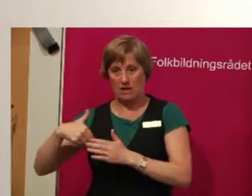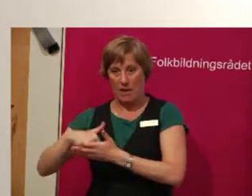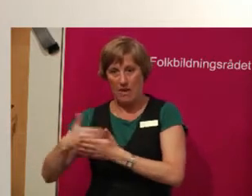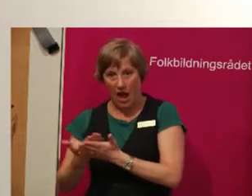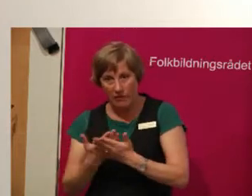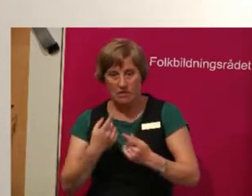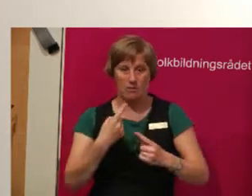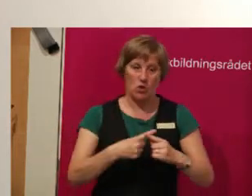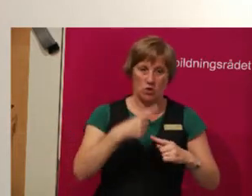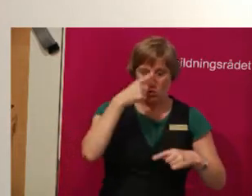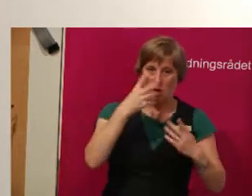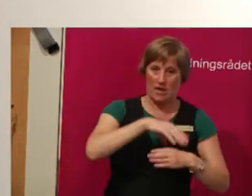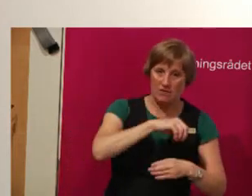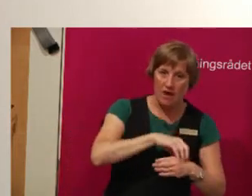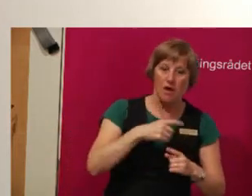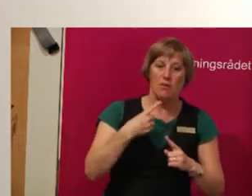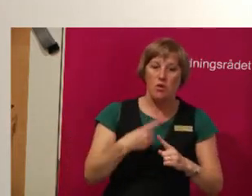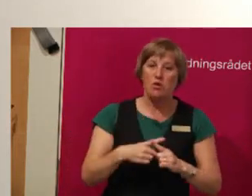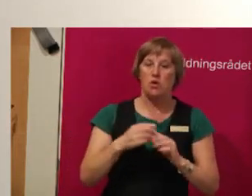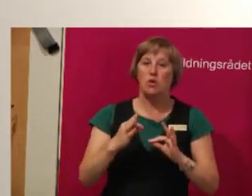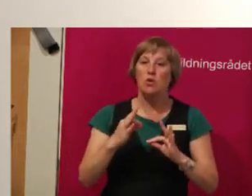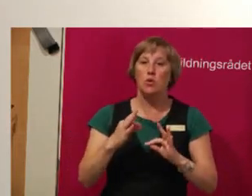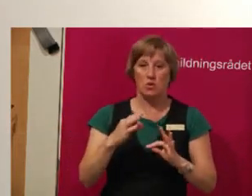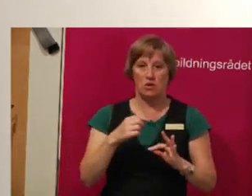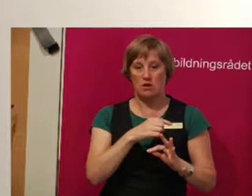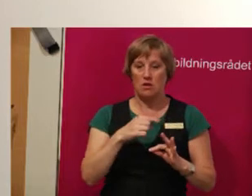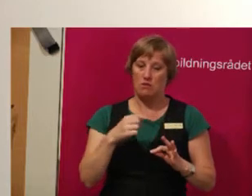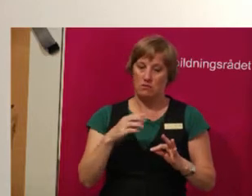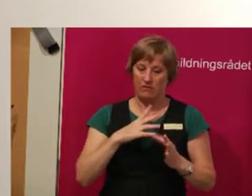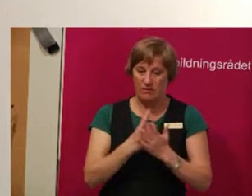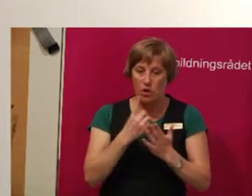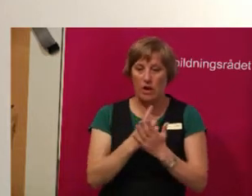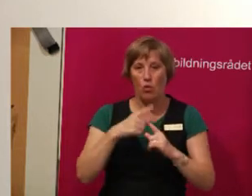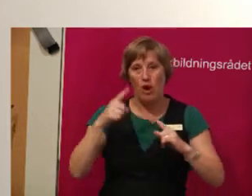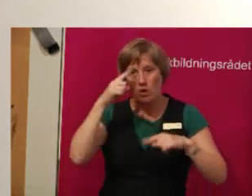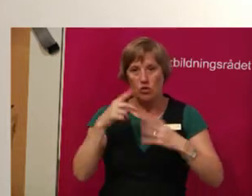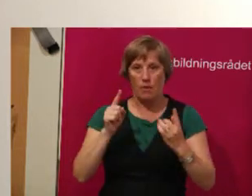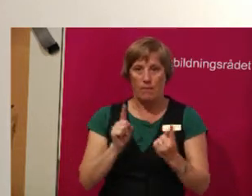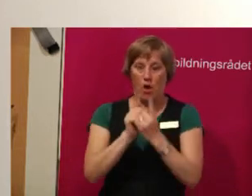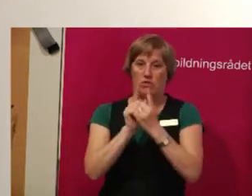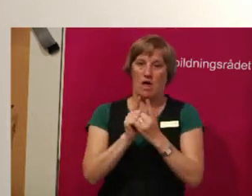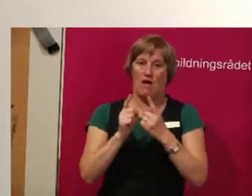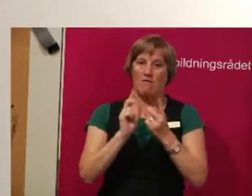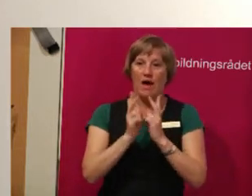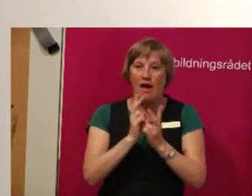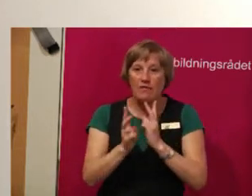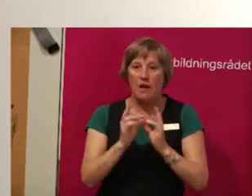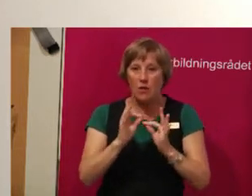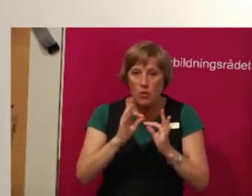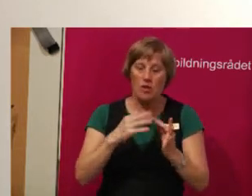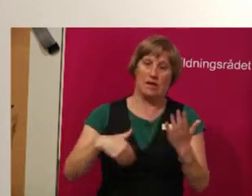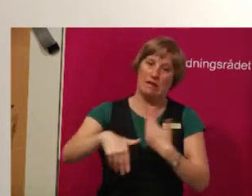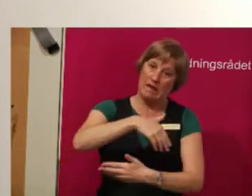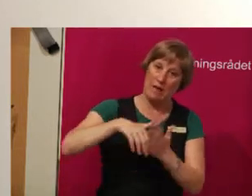just det här, hur låter man olika kulturer möta varandra och integreras. Och det är en svår fråga givetvis att jobba med det, men jag